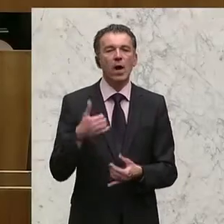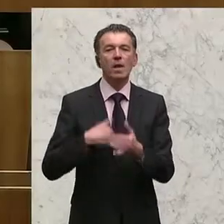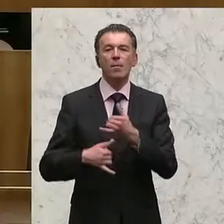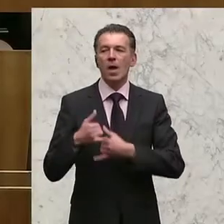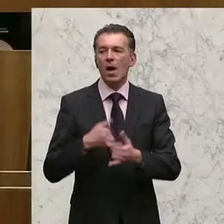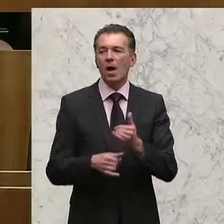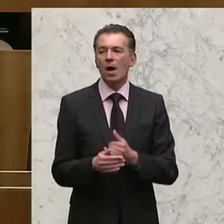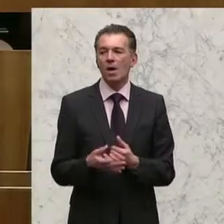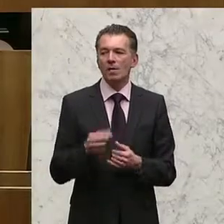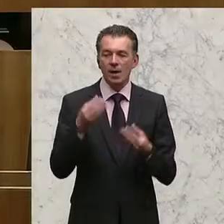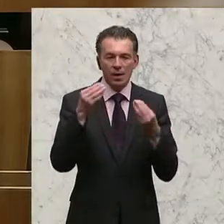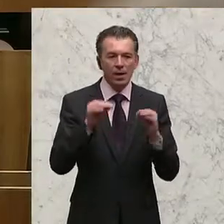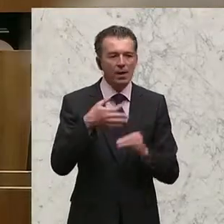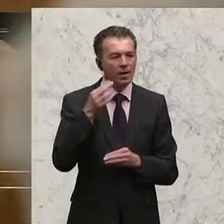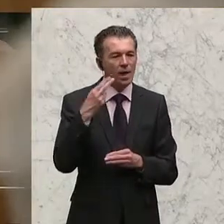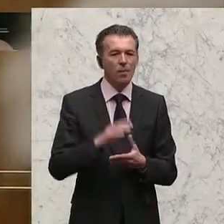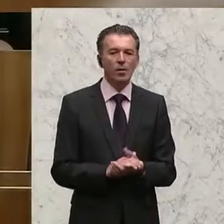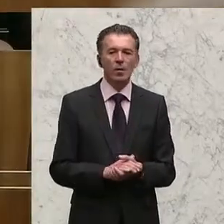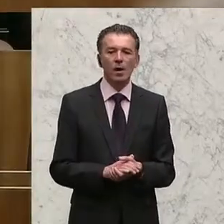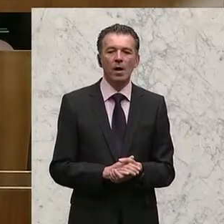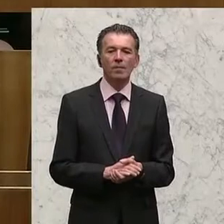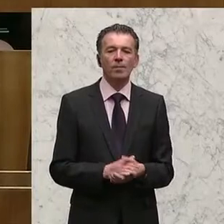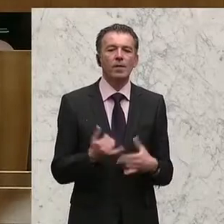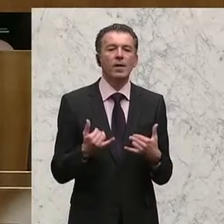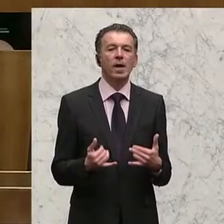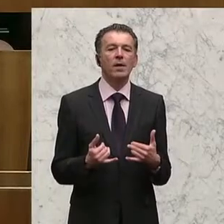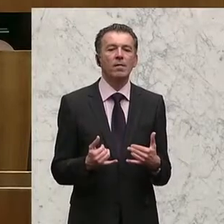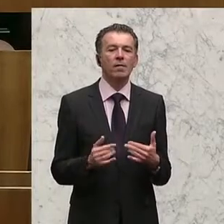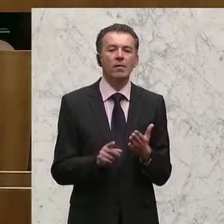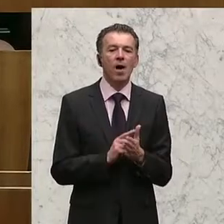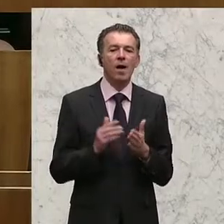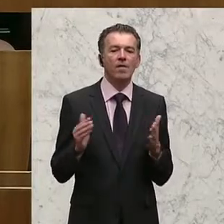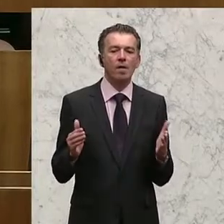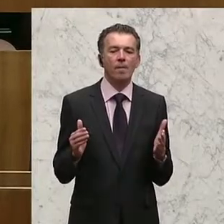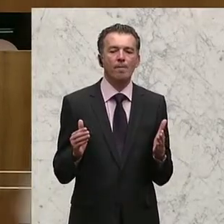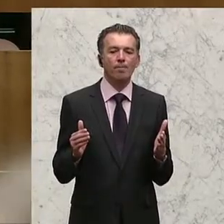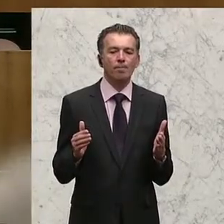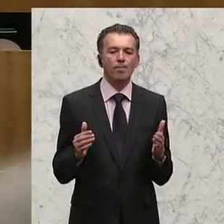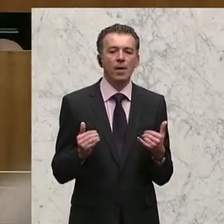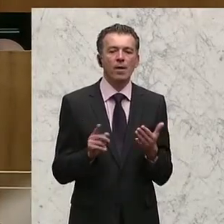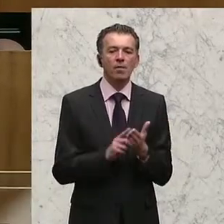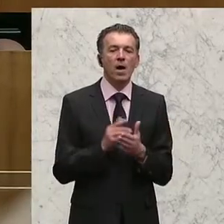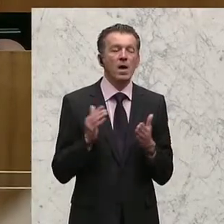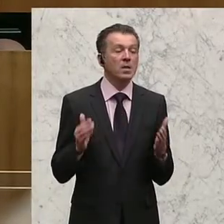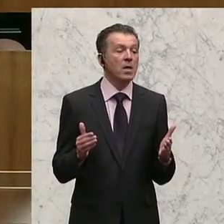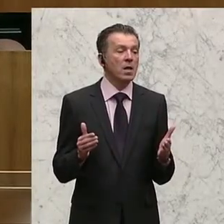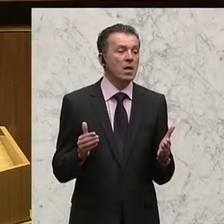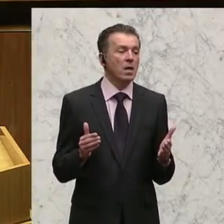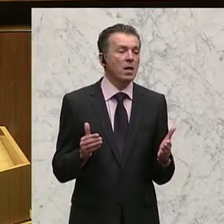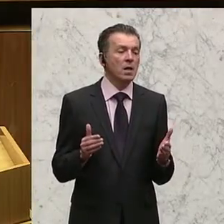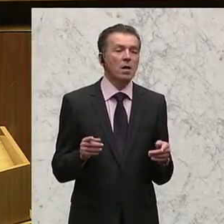Meine sehr geehrten Damen und Herren, und jetzt sind wir in einer Phase, wo sogar